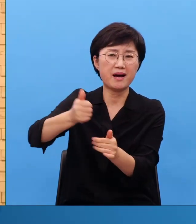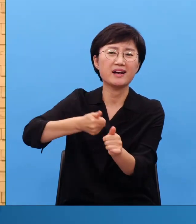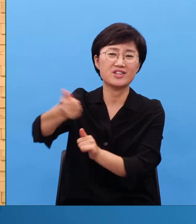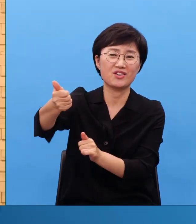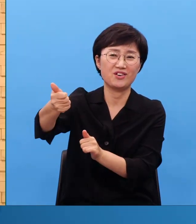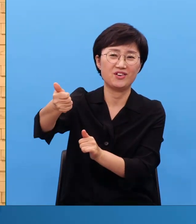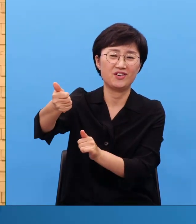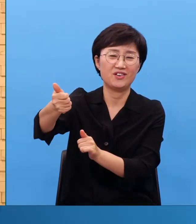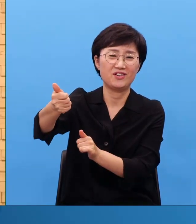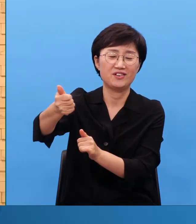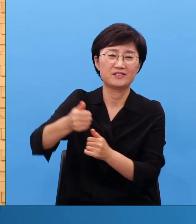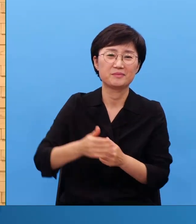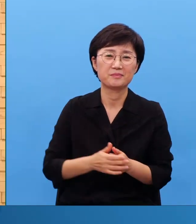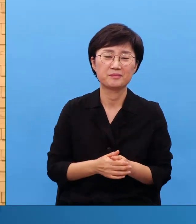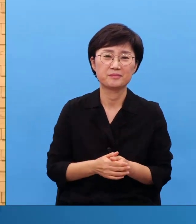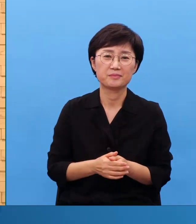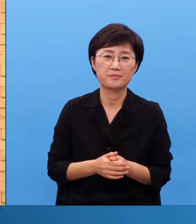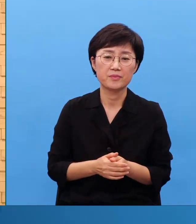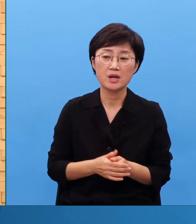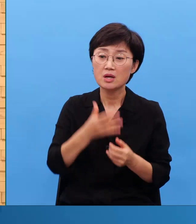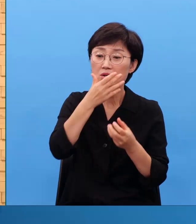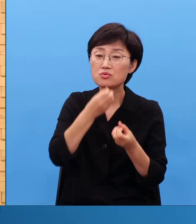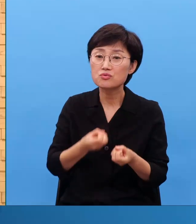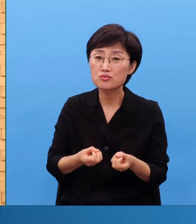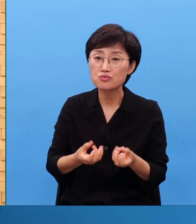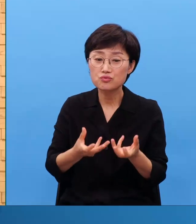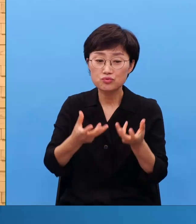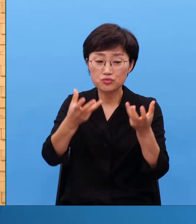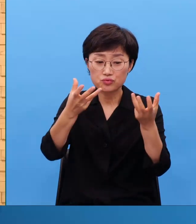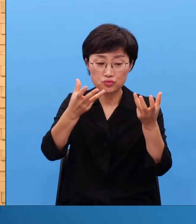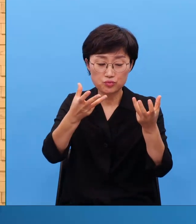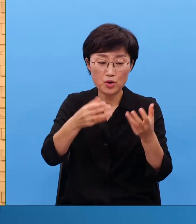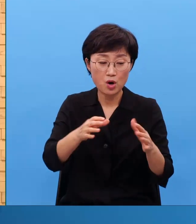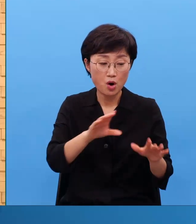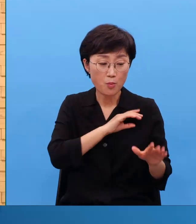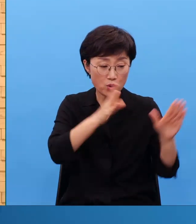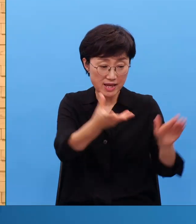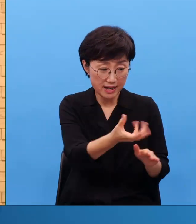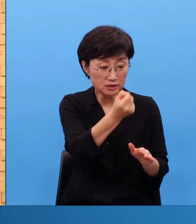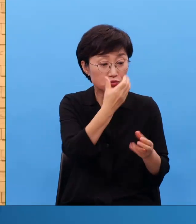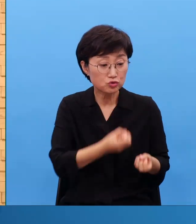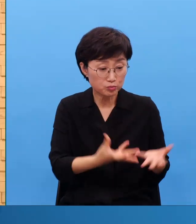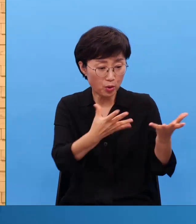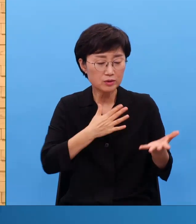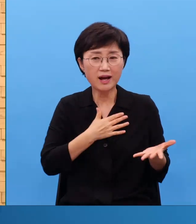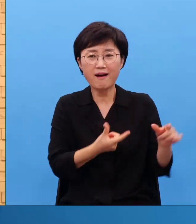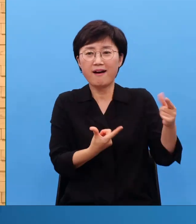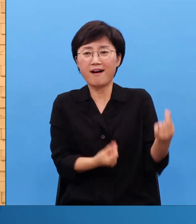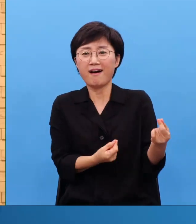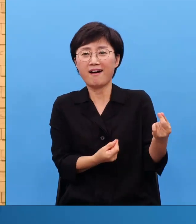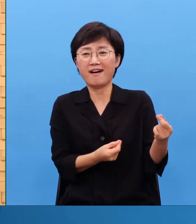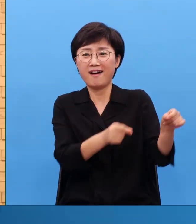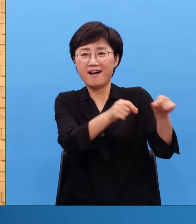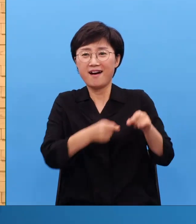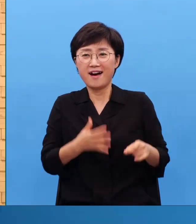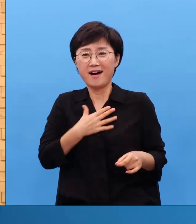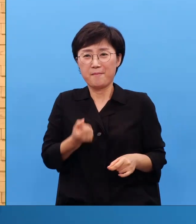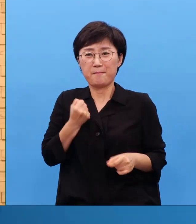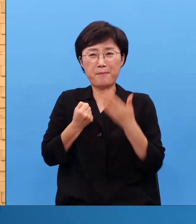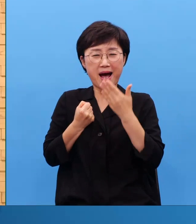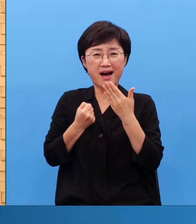10 idolatries of Egypt. 이 축복이 우리 거다 그 말, 여러분 것이다 And it 그 says 말이에요. that that blessing is 그렇죠. ours as well.